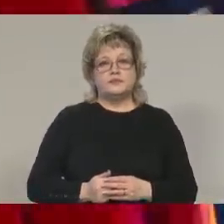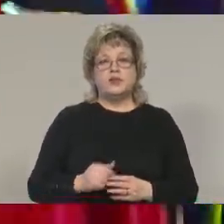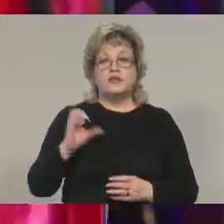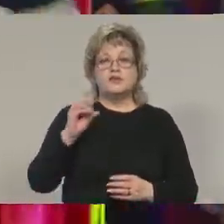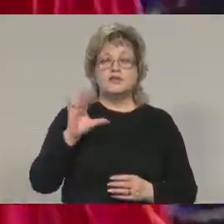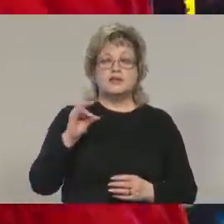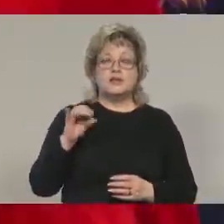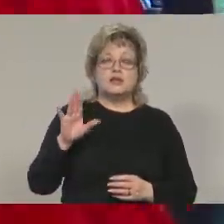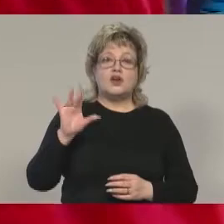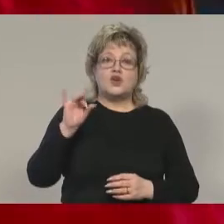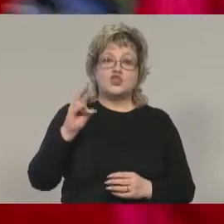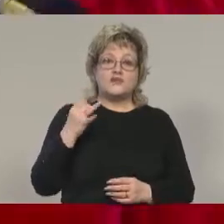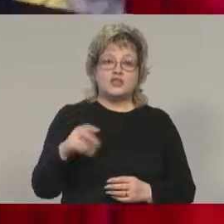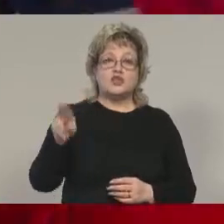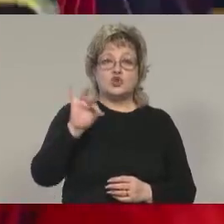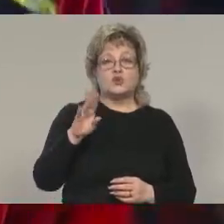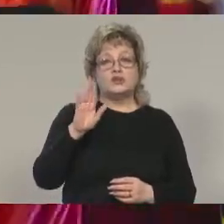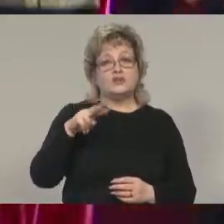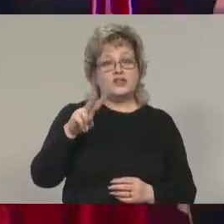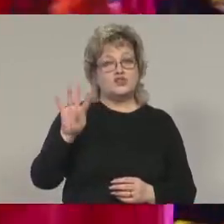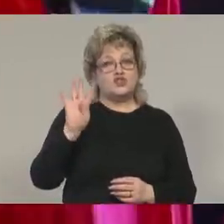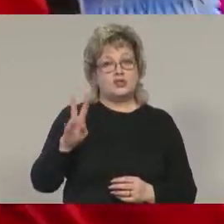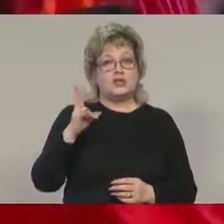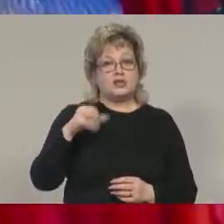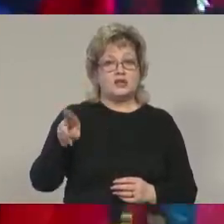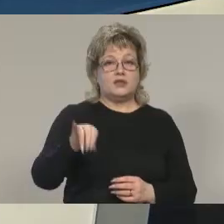Евгения Слинкина, Анатолий Рашевский, Дон 24, Ростов-на-Дону.